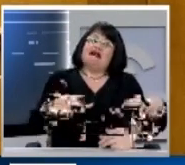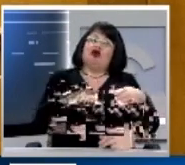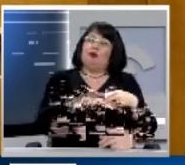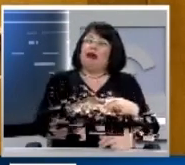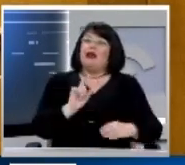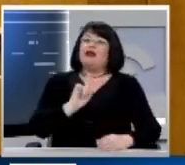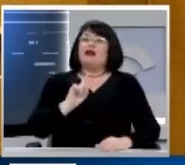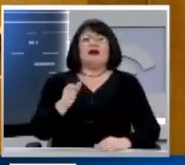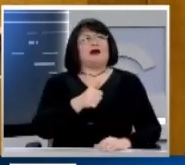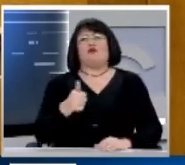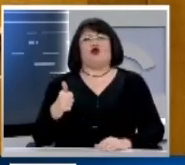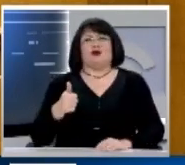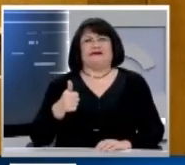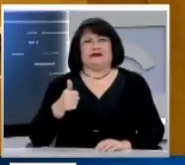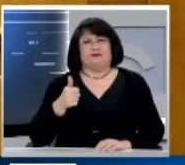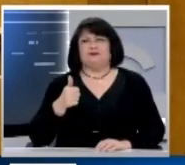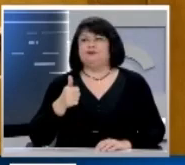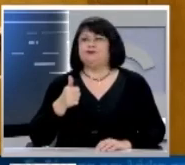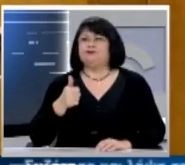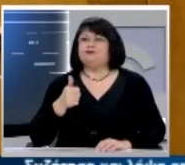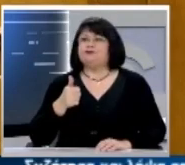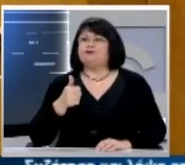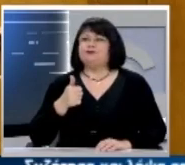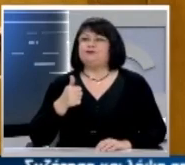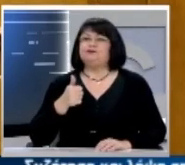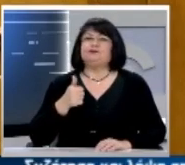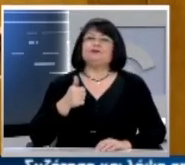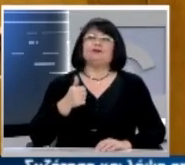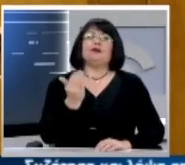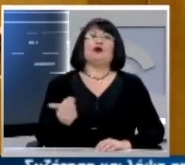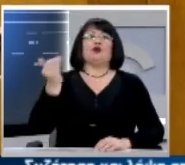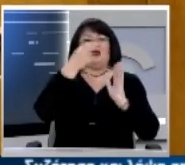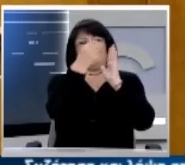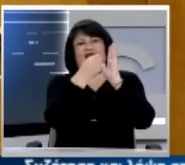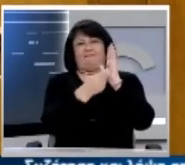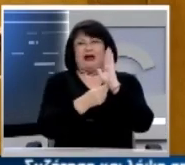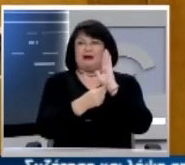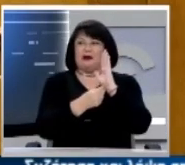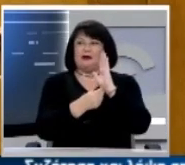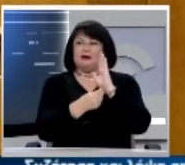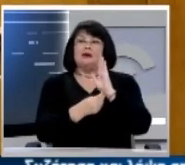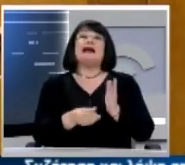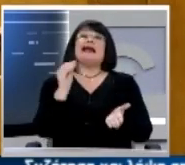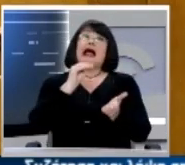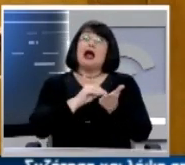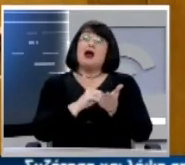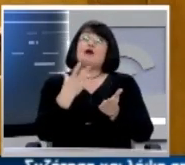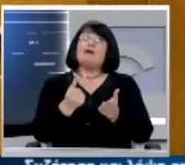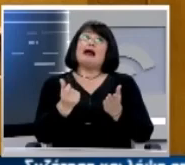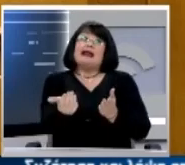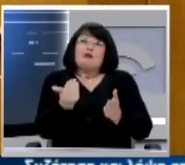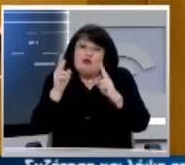μοναδική που βρίσκεται ψηλά στην ημερήσια διάταξη. Υπάρχει και μια άλλη επιτροπή